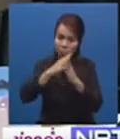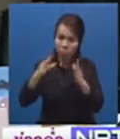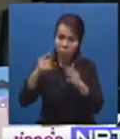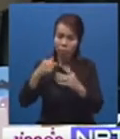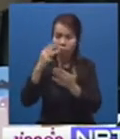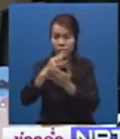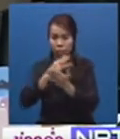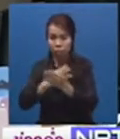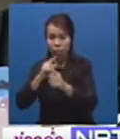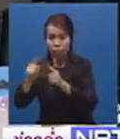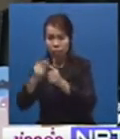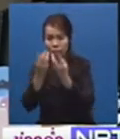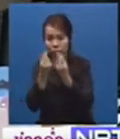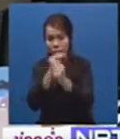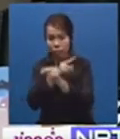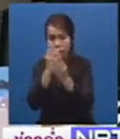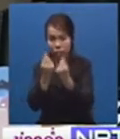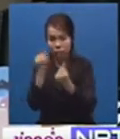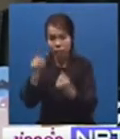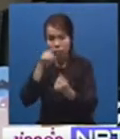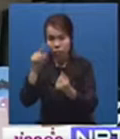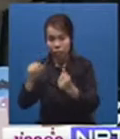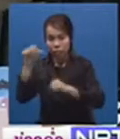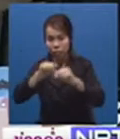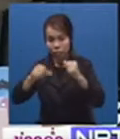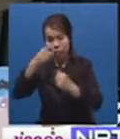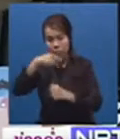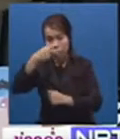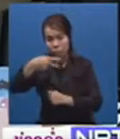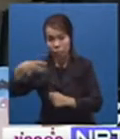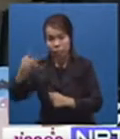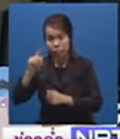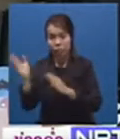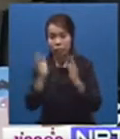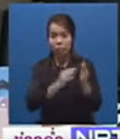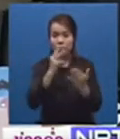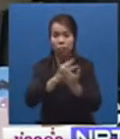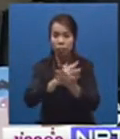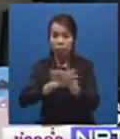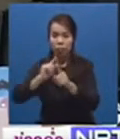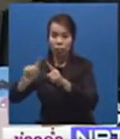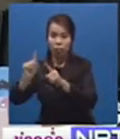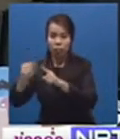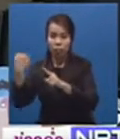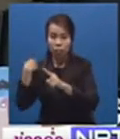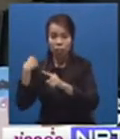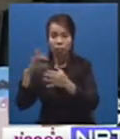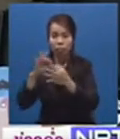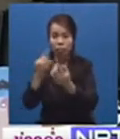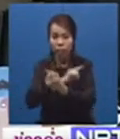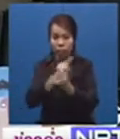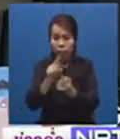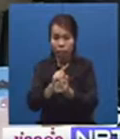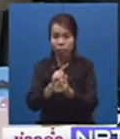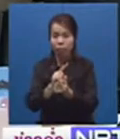สำหรับวิชาหลักคือคณิตศาสตร์อังกฤษวิทยาศาสตร์และภาษาไทยส่วนวิชาอื่นๆอาทิกลุ่มสาระวิชาสังคมศึกษาดนตรี